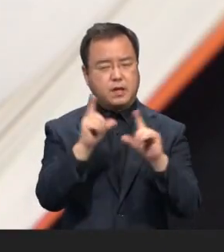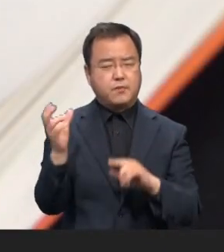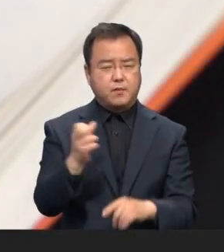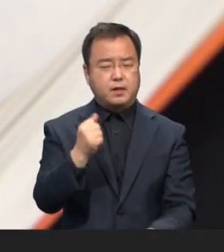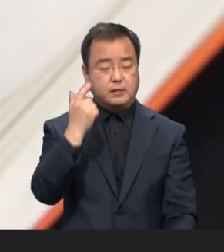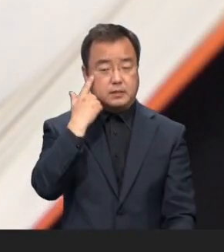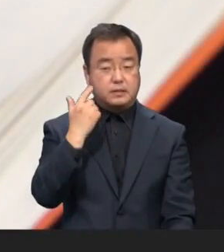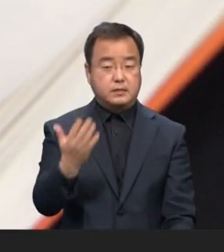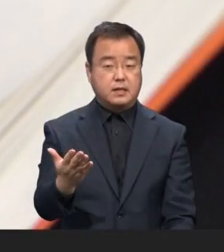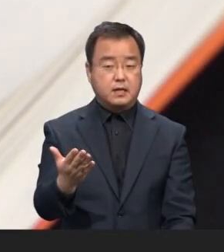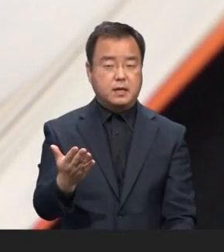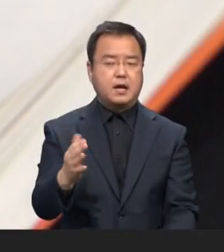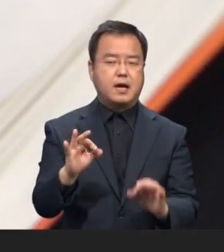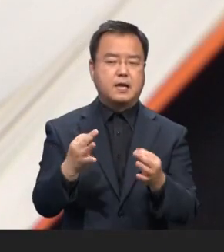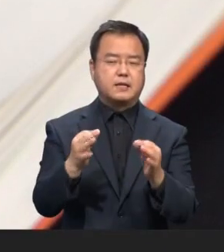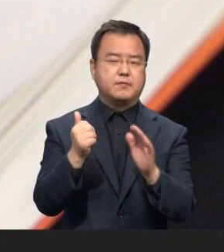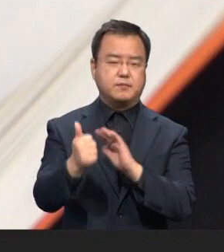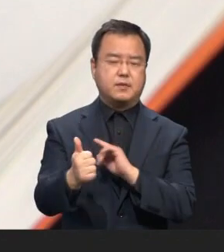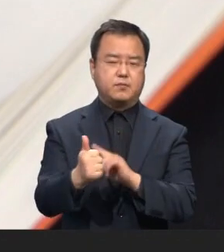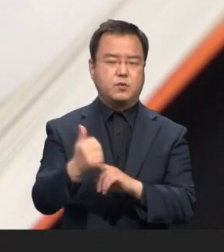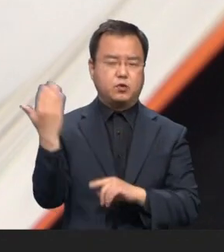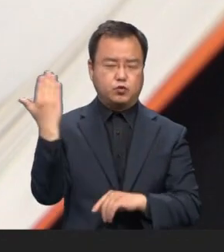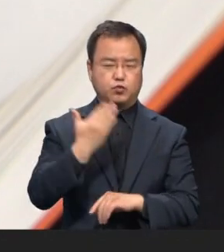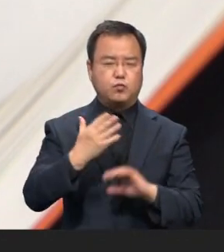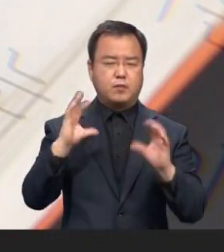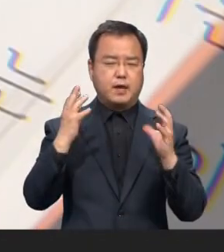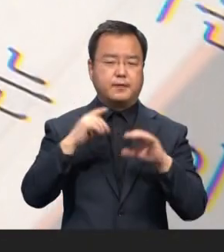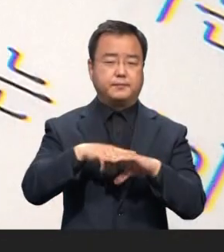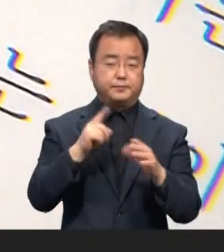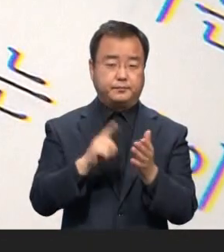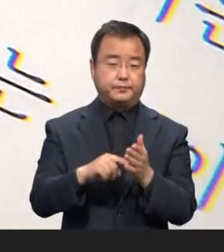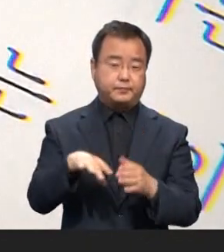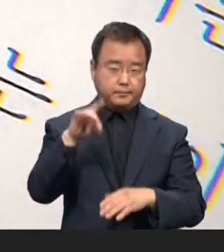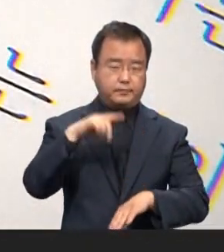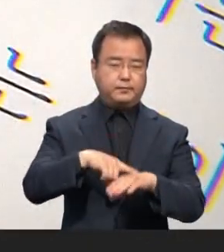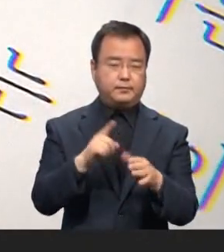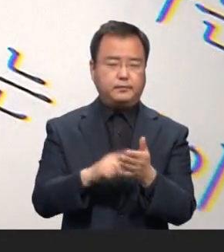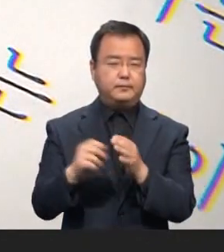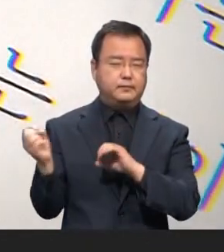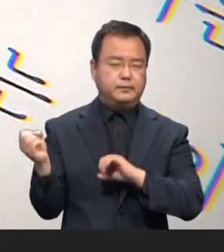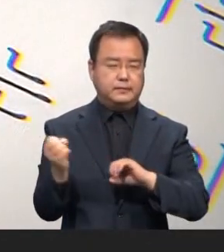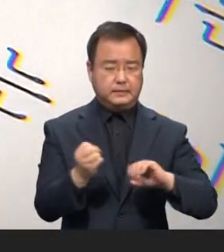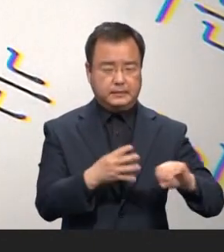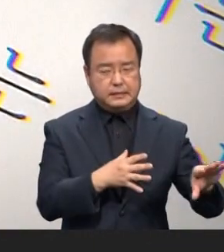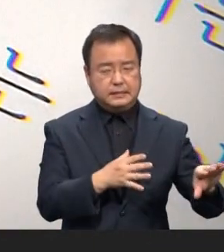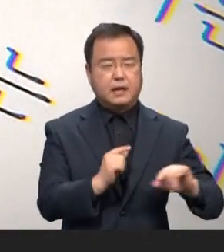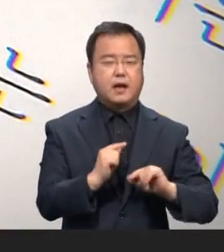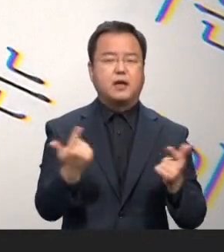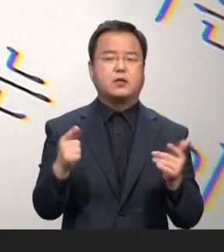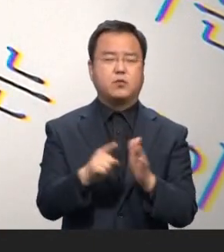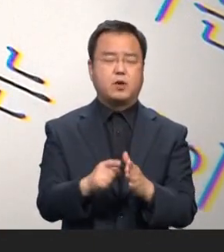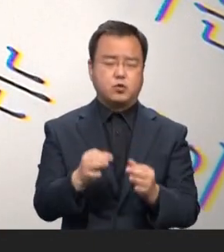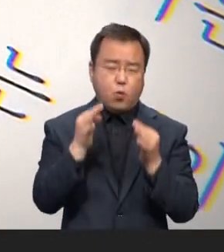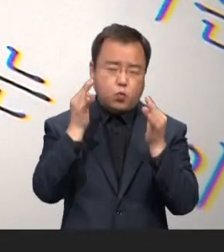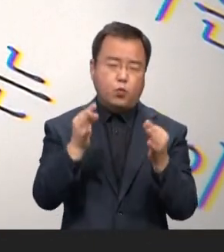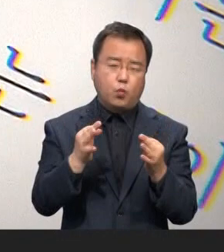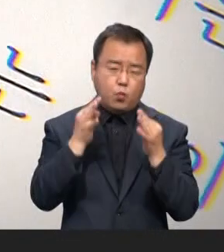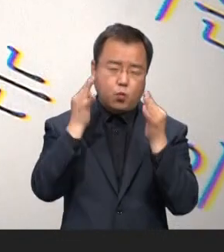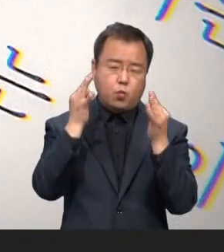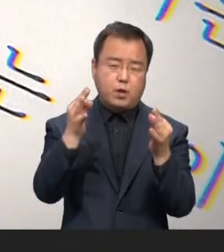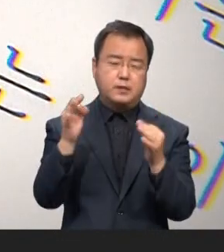김 대표는 순수한 동심, 첫마음을 잃지 않기 위해 무던히 노력한 삶이었다고 설명합니다.